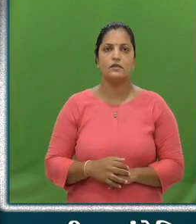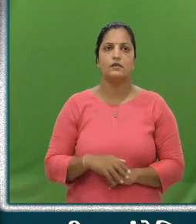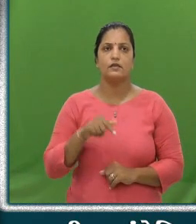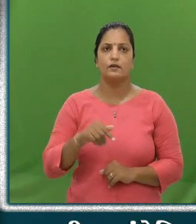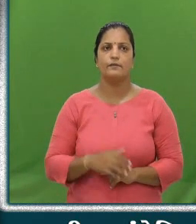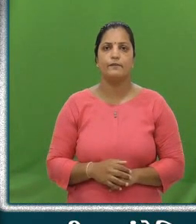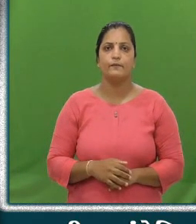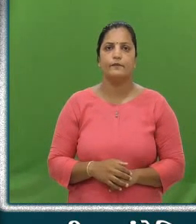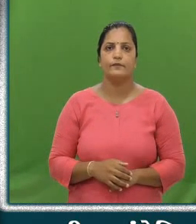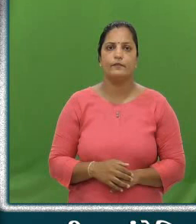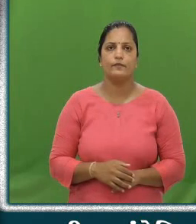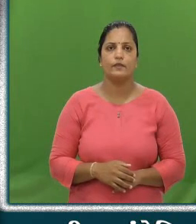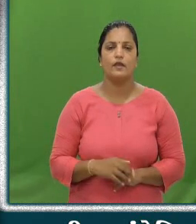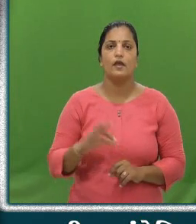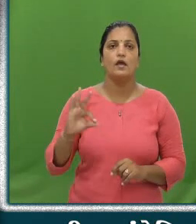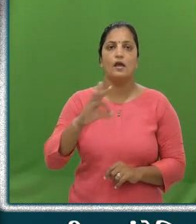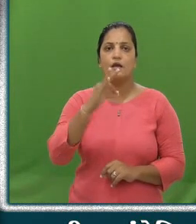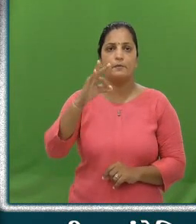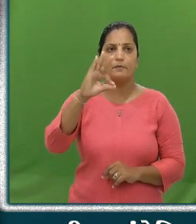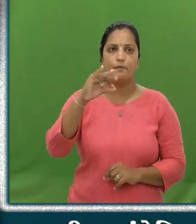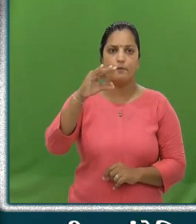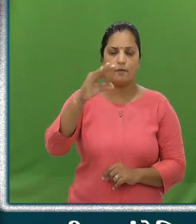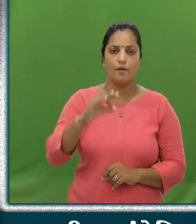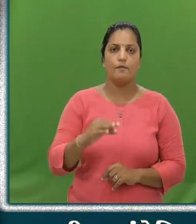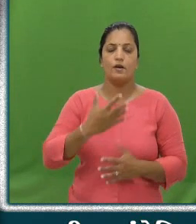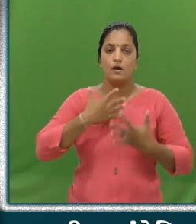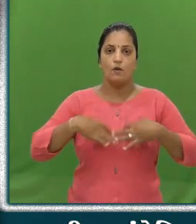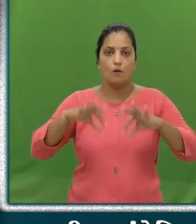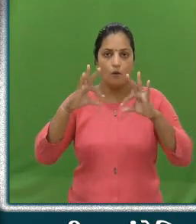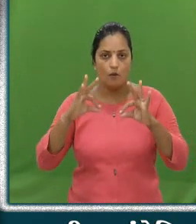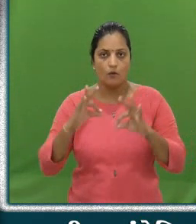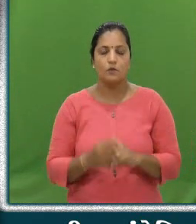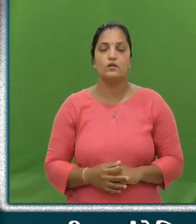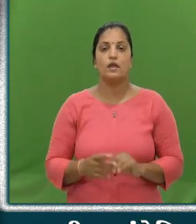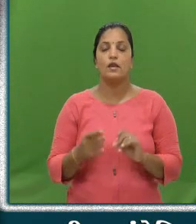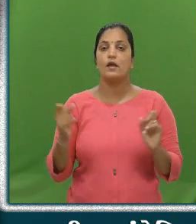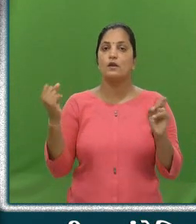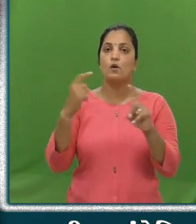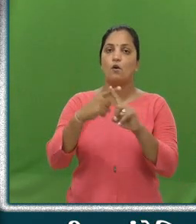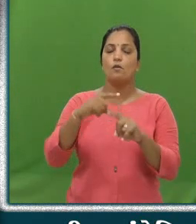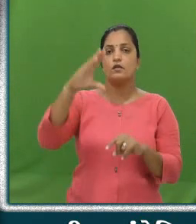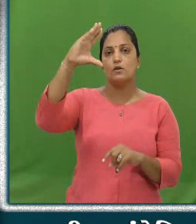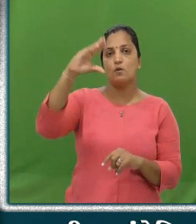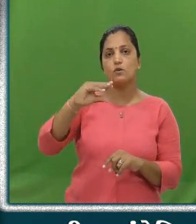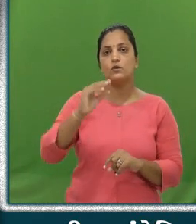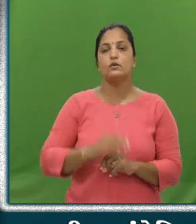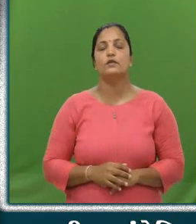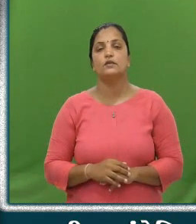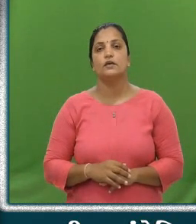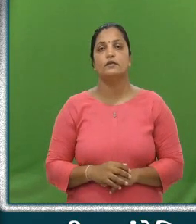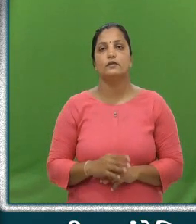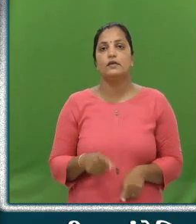એ જે ભમરાની સંખ્યા જે છે એ હૃષ્ટપુષ્ટ હતા તેના કરતા શું થાય છે ઘટી જાય છે અને